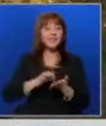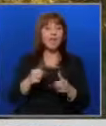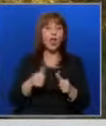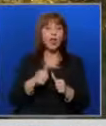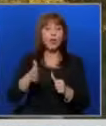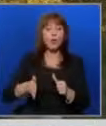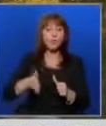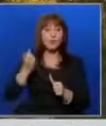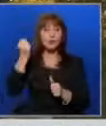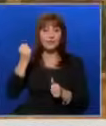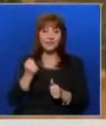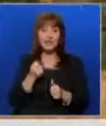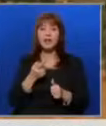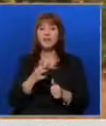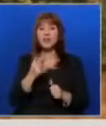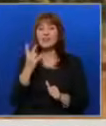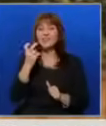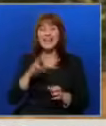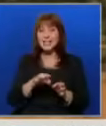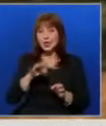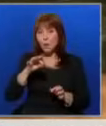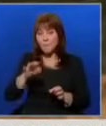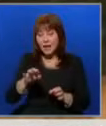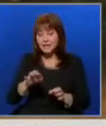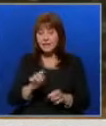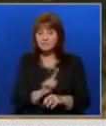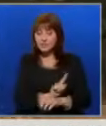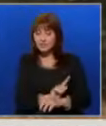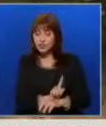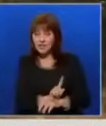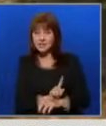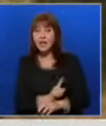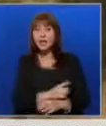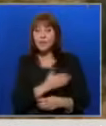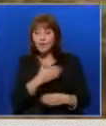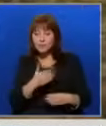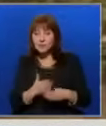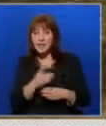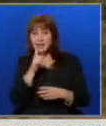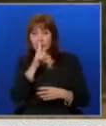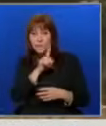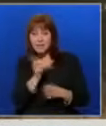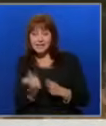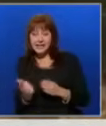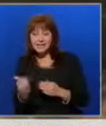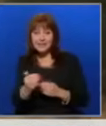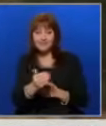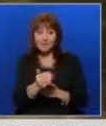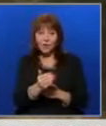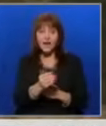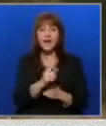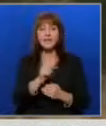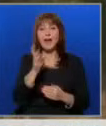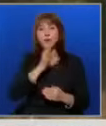се е движил с 20 км в час, но на един от завоите в последния момент е видял работниците и не е могъл да реагира и спре на